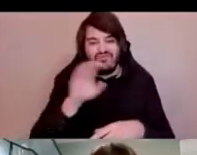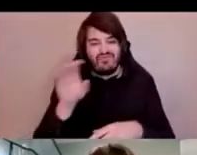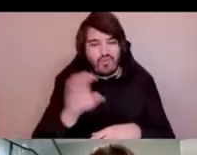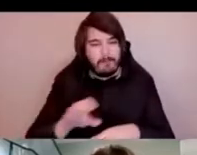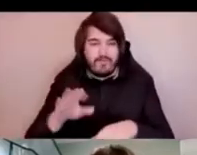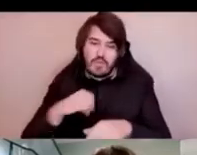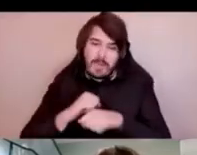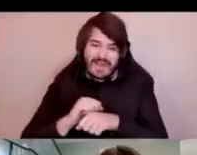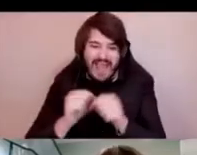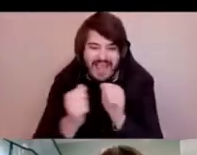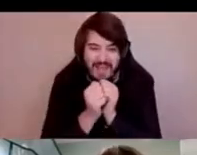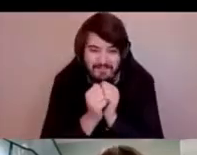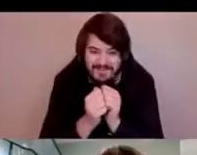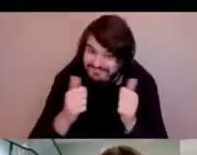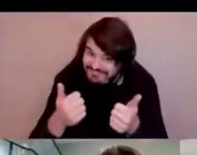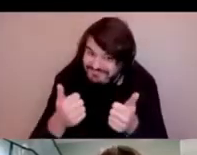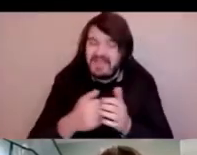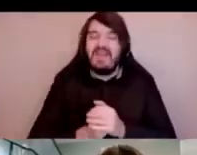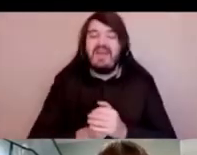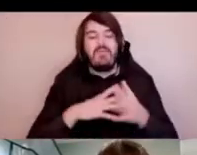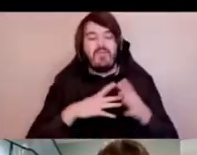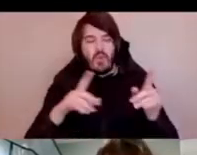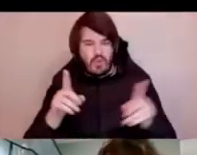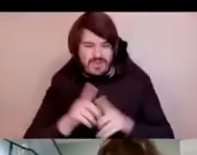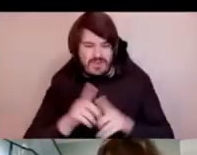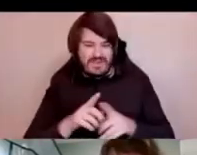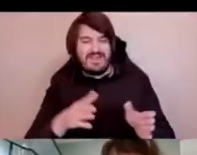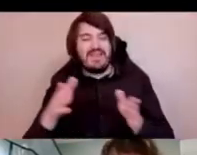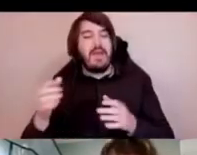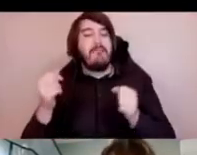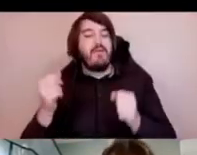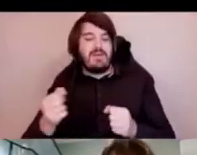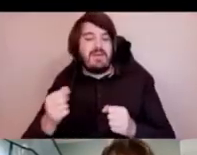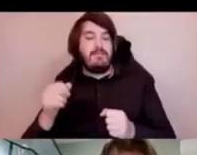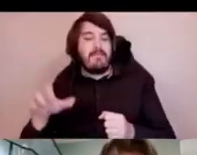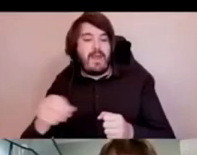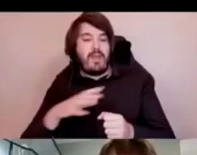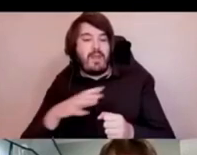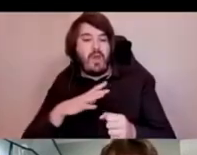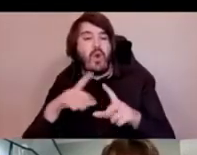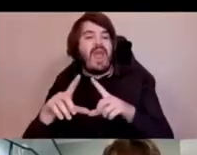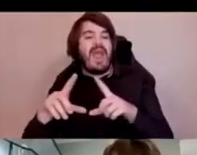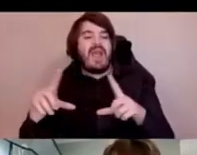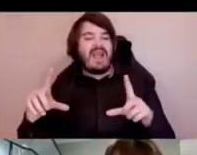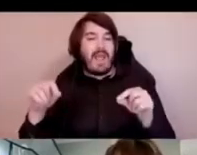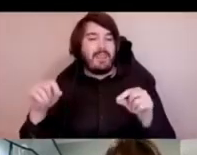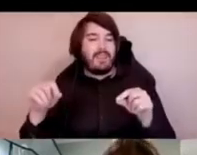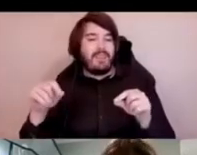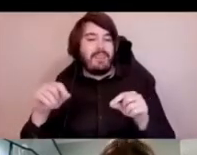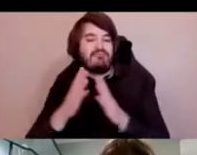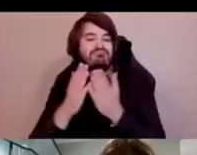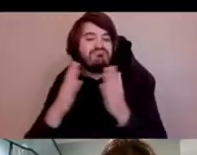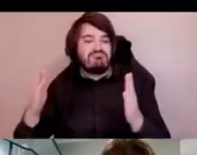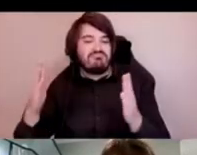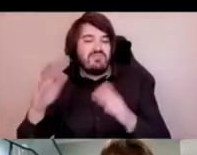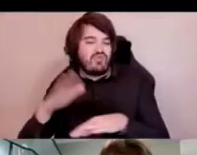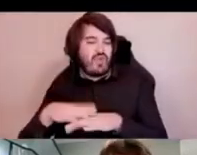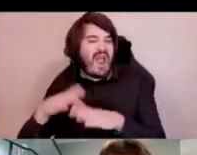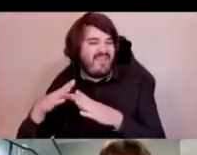Et aussi, on a une carte, vous avez la possibilité d'utiliser la carte interactive de la ville de